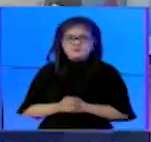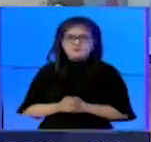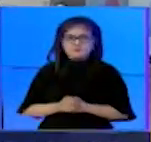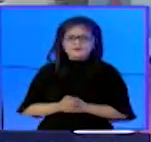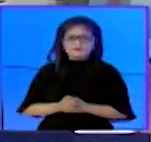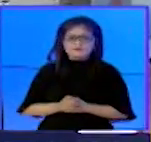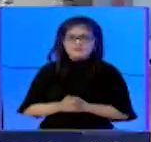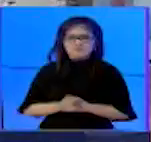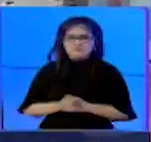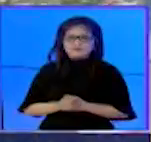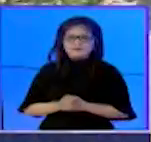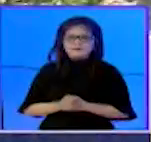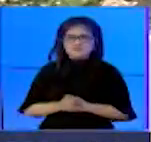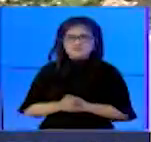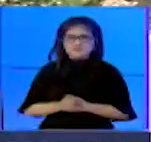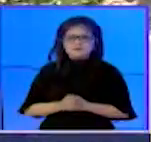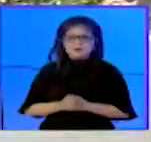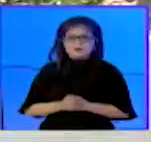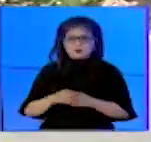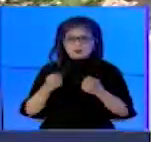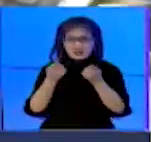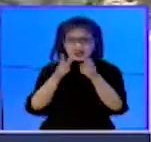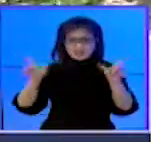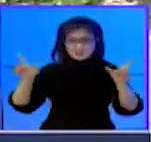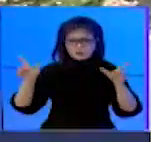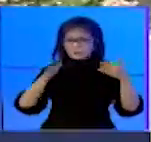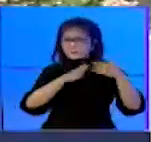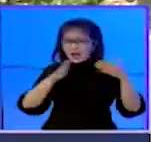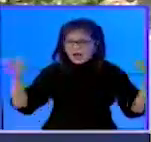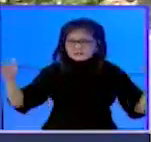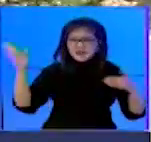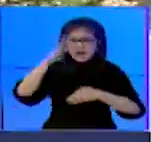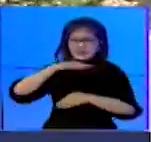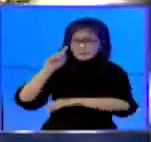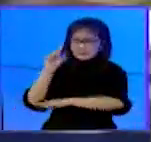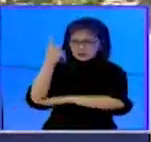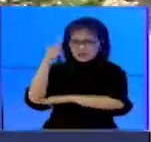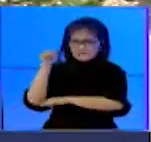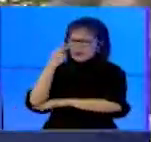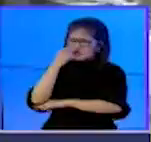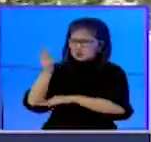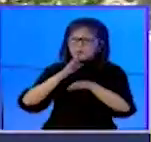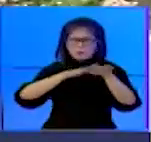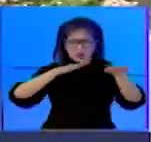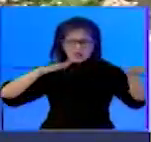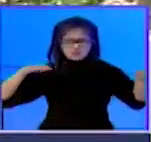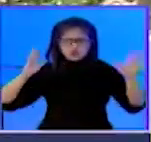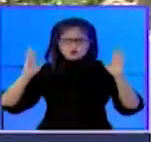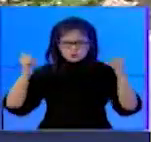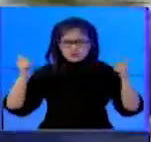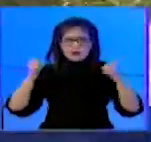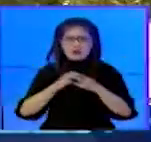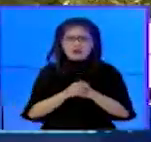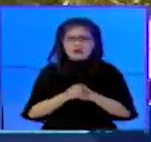Ya, Lady dan juga pemirsa, untuk di libur panjang hari pertama ini terjadi sudah ada kepadatan sejak tadi pagi di kawasan Gadok